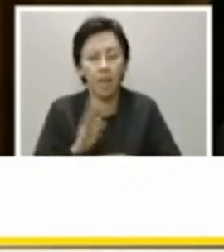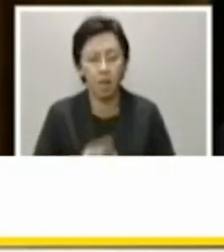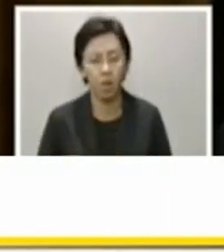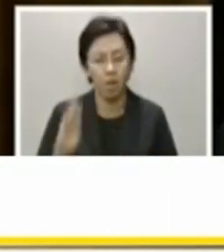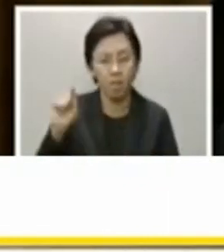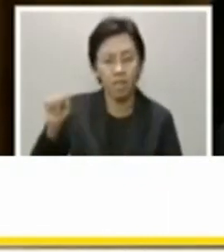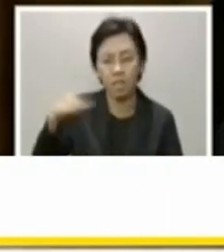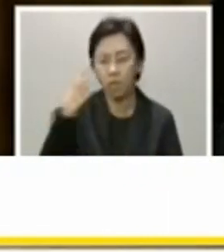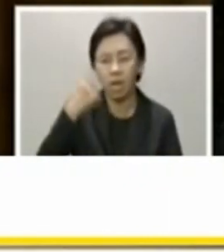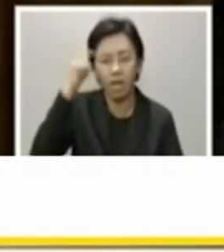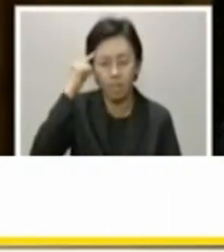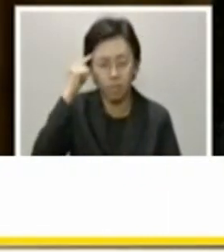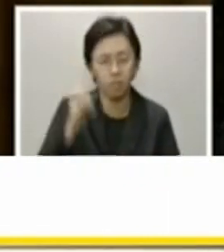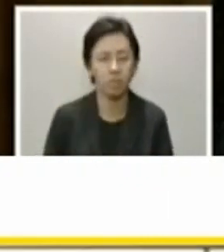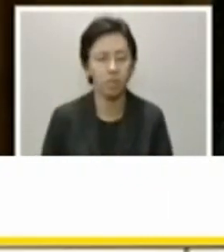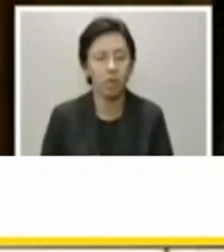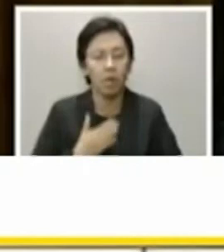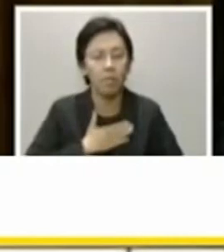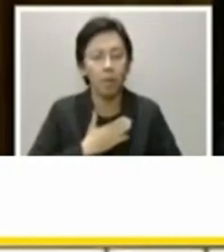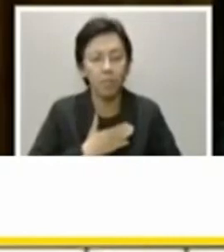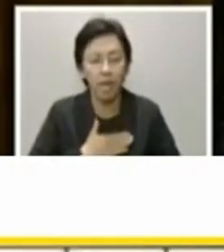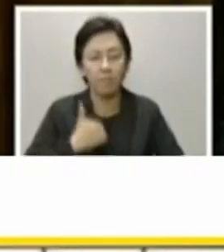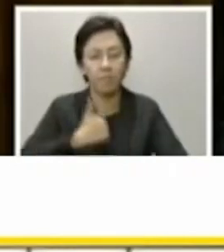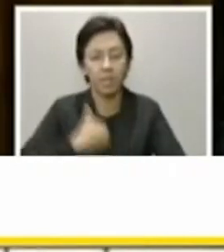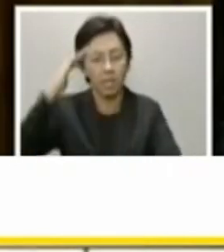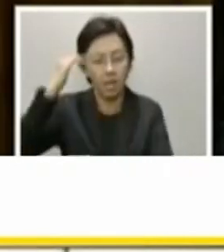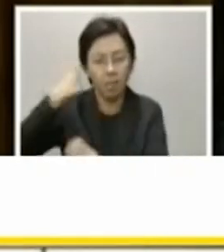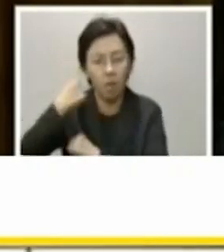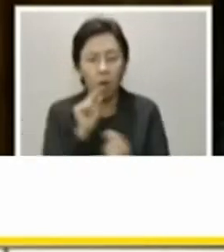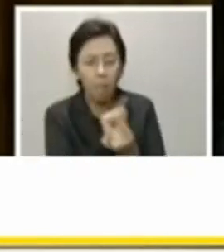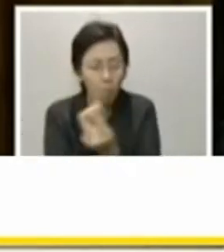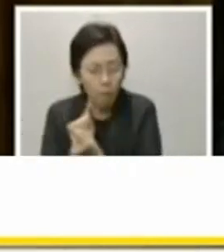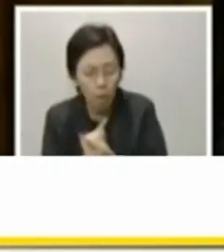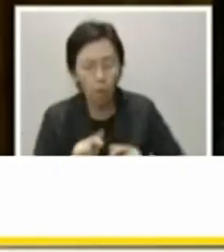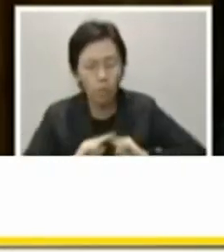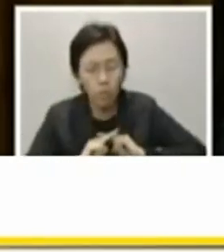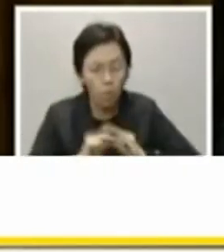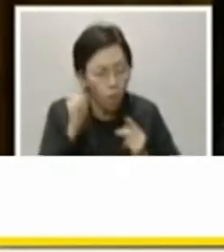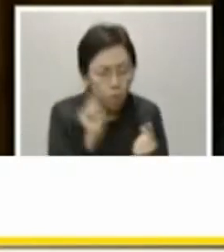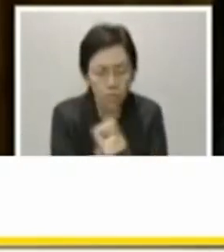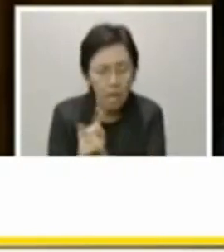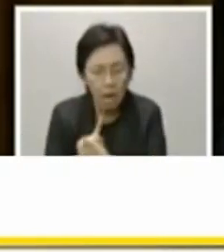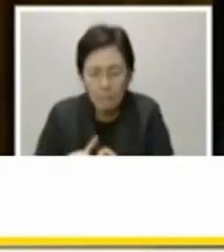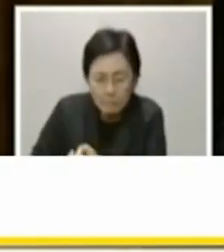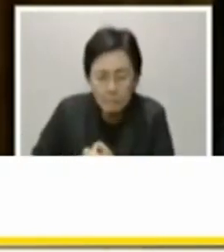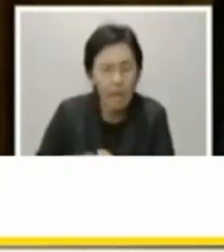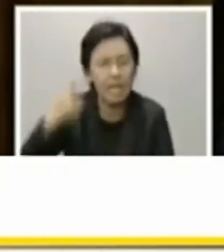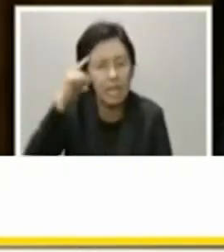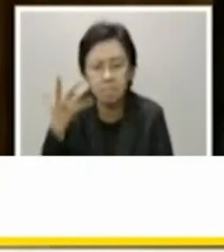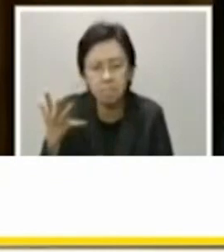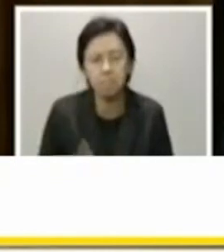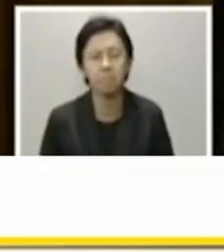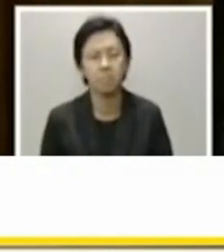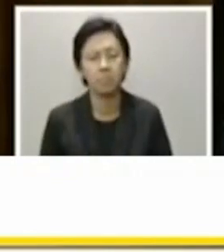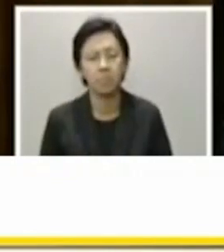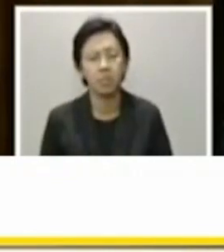ผมไม่รู้บริษัทของใครจะทำไปเพราะวันนั้นผมเป็นผู้อย่างบกผมไม่รู้จักใครเป็นพิเศษส่วนตัวและผมก็ไม่คิดว่าผมจะเอื้อประโยชน์ให้เขาได้ในอนาคตด้วยถ้